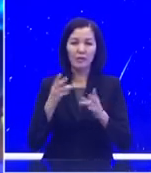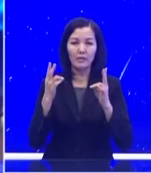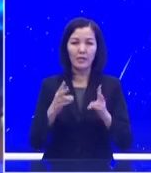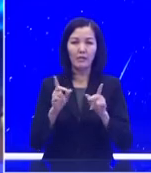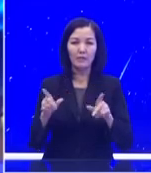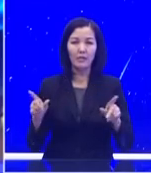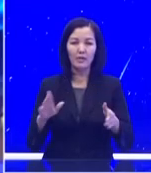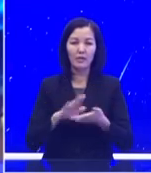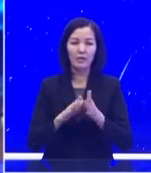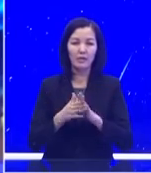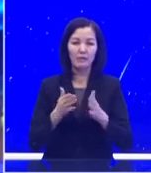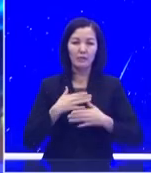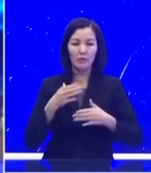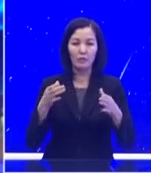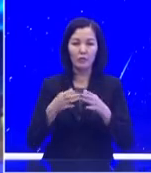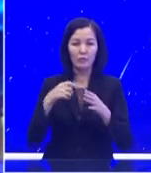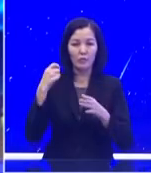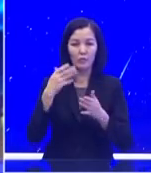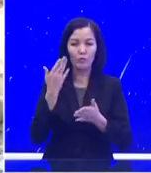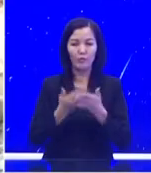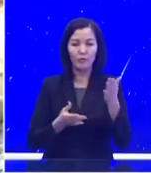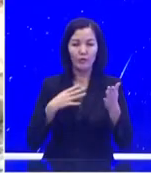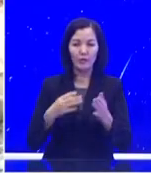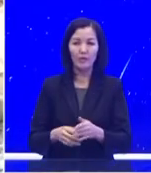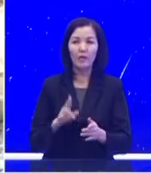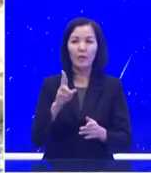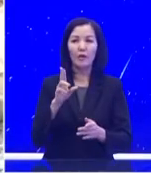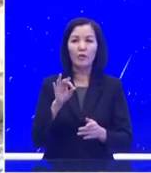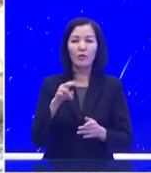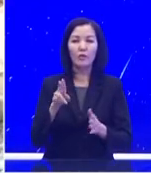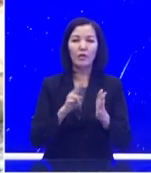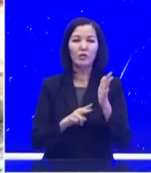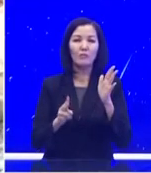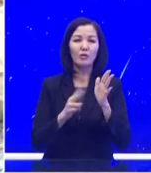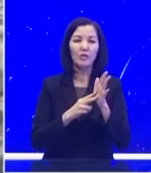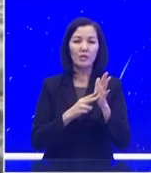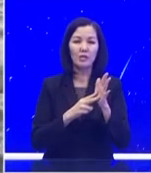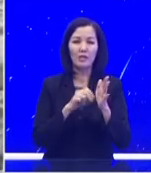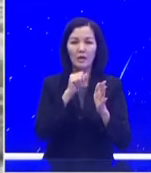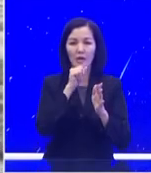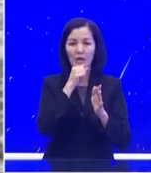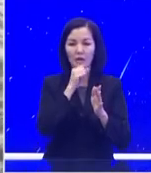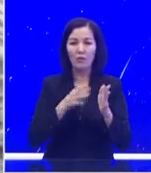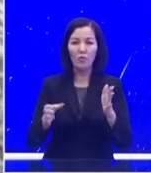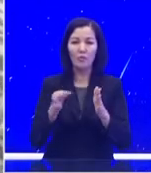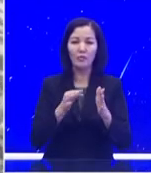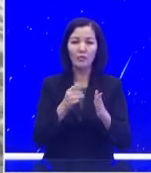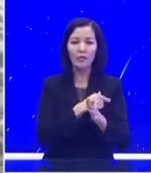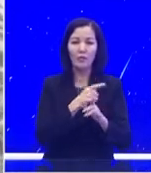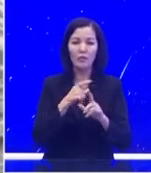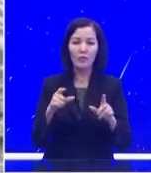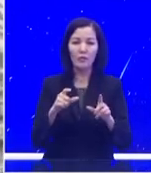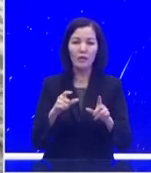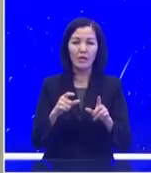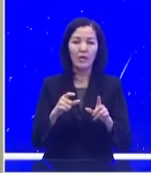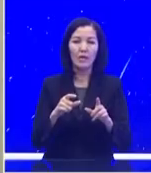тұрғындардың хал жағдайын тілшіміз де біліп қайтты. Қордайлық 77 жастағы Төлеген Құдашбаев облыстық ауруханаға жексенбі күні